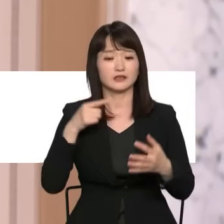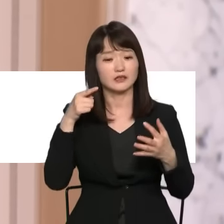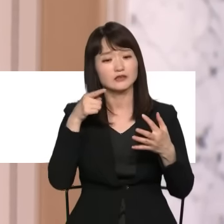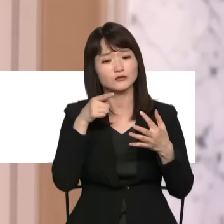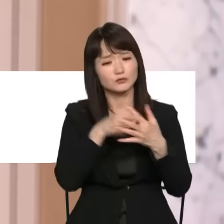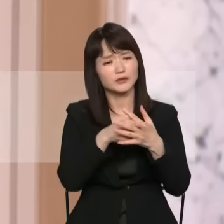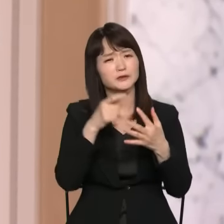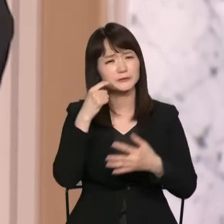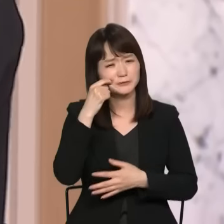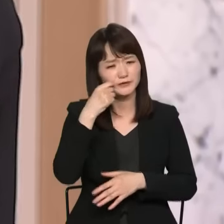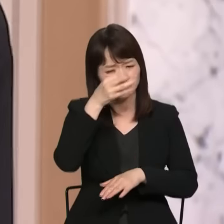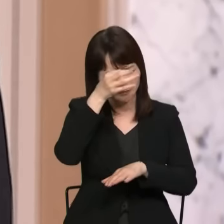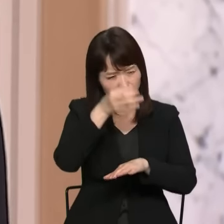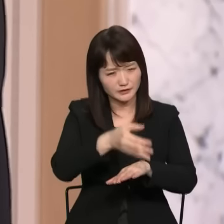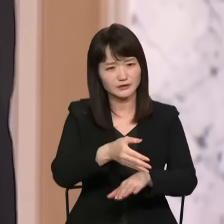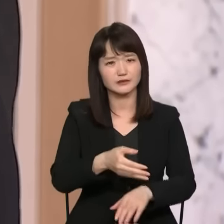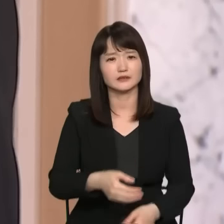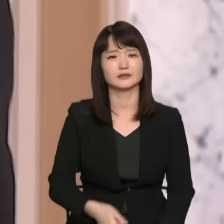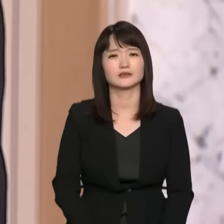못했구나.